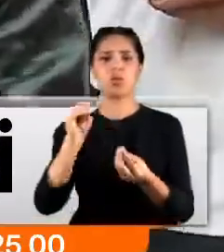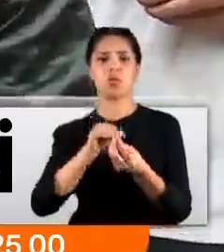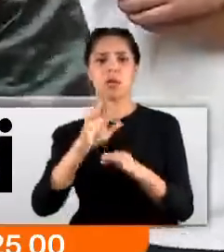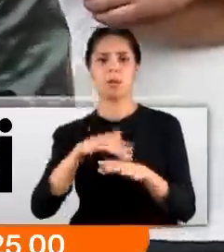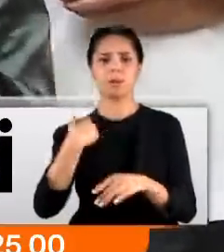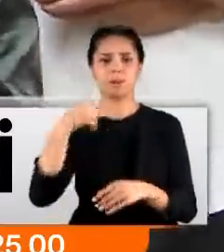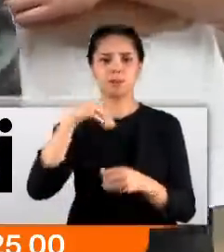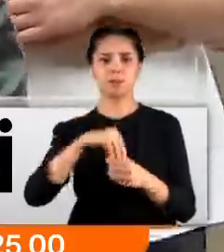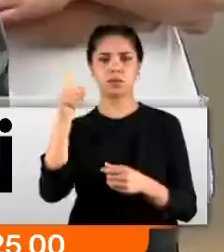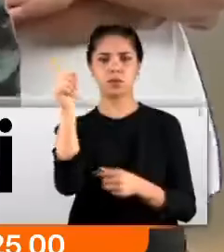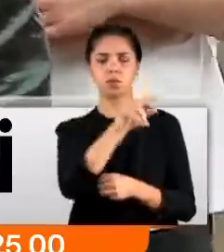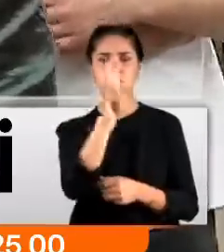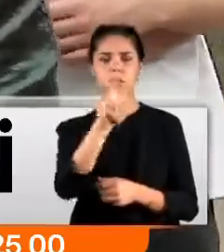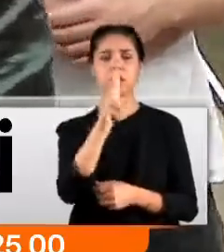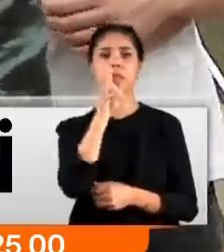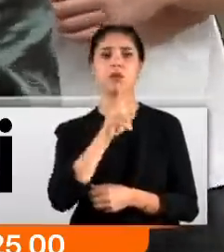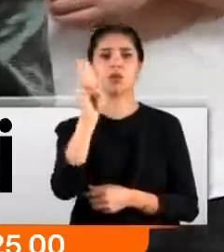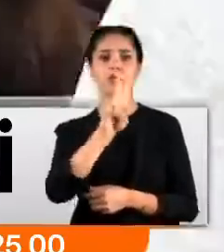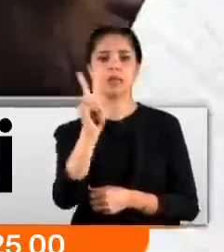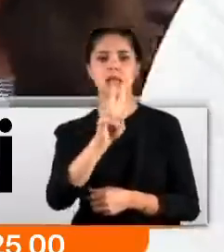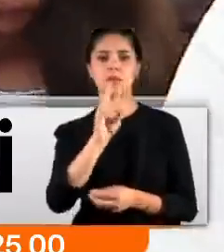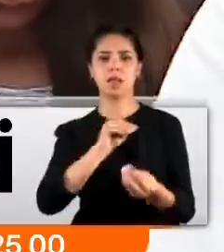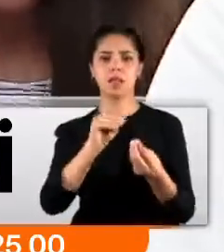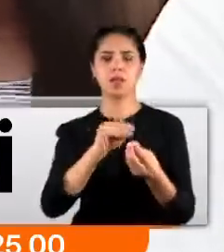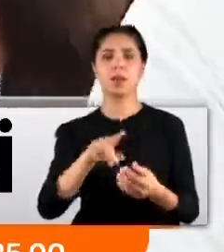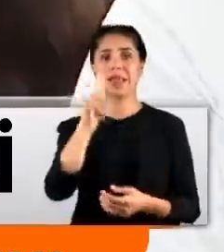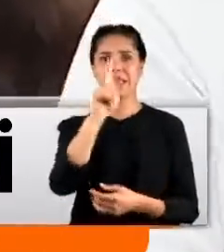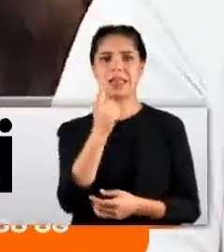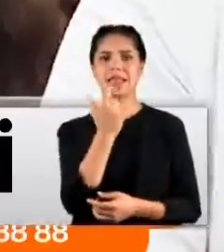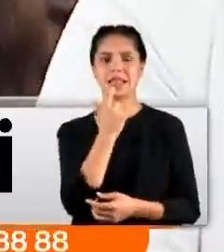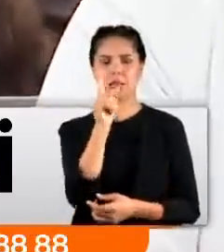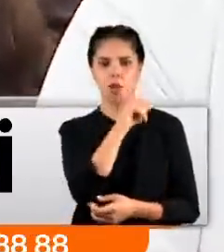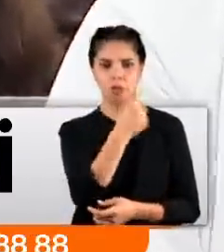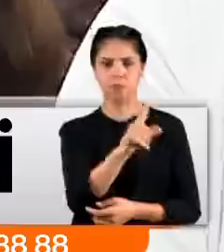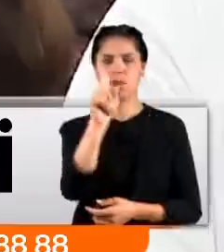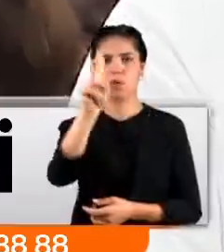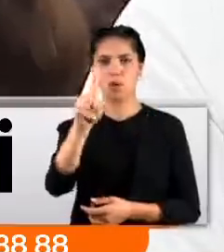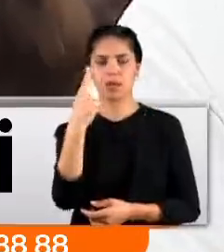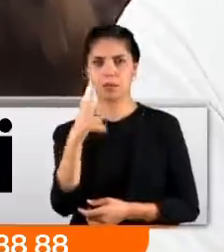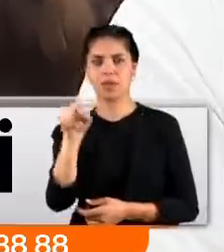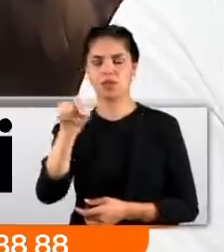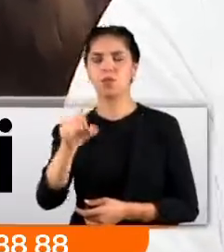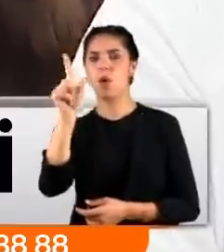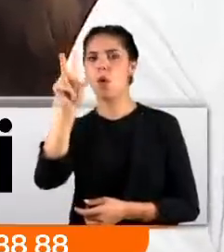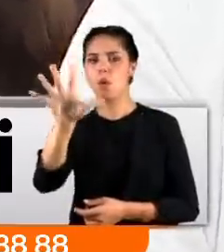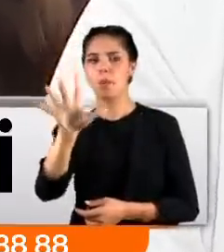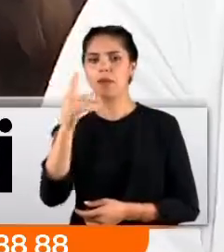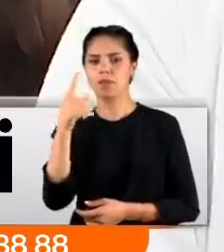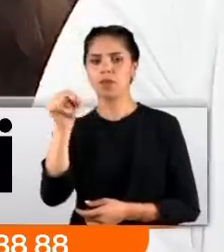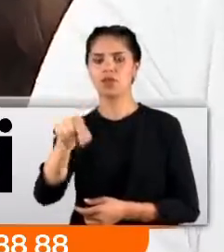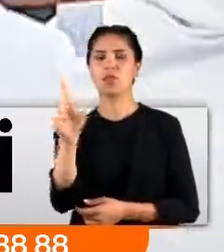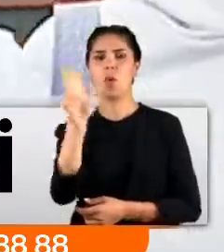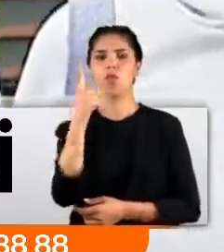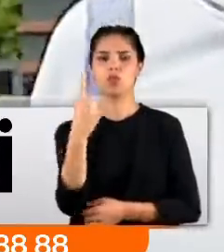Benim için %220'ye yakın bir zam oranı var. İlk yıl 10 bin ödedim, 12 bin, 15 bin ve şu an 30 bin lirayla